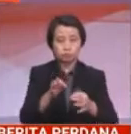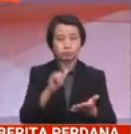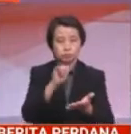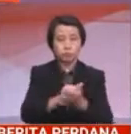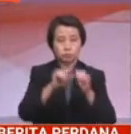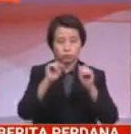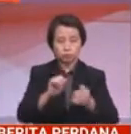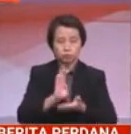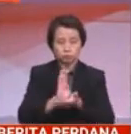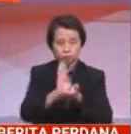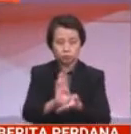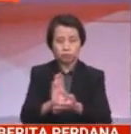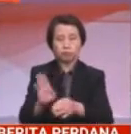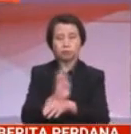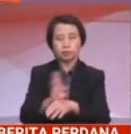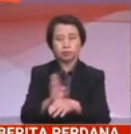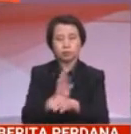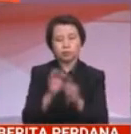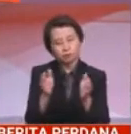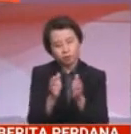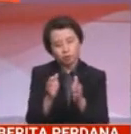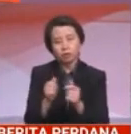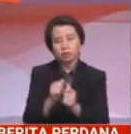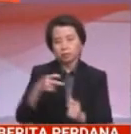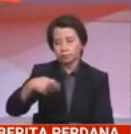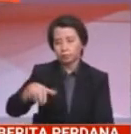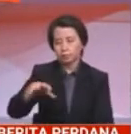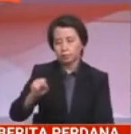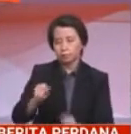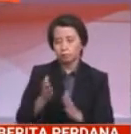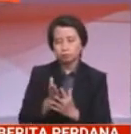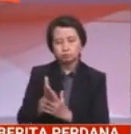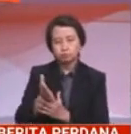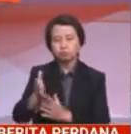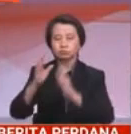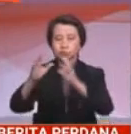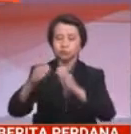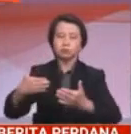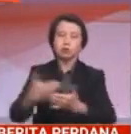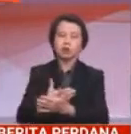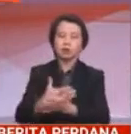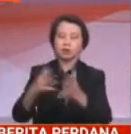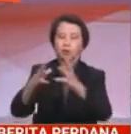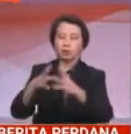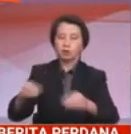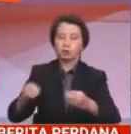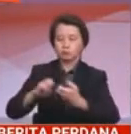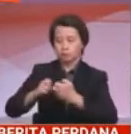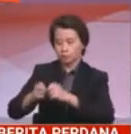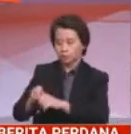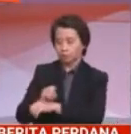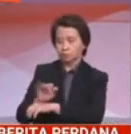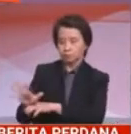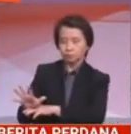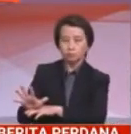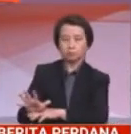itu dapat membantu perniagaan mikro serta PKS mengharungi norma baru dan menangani impak